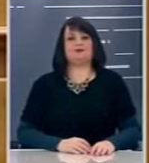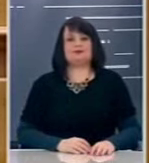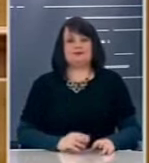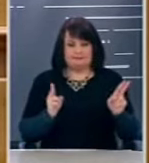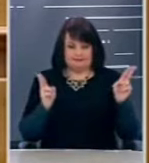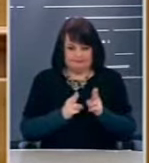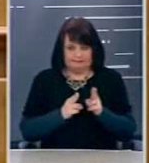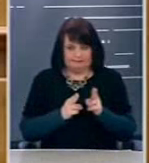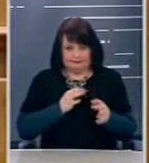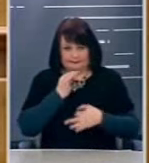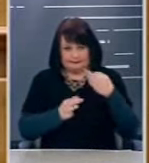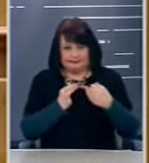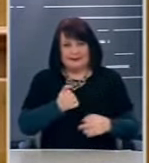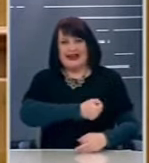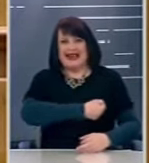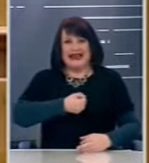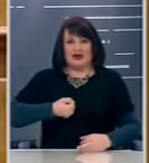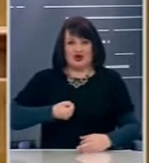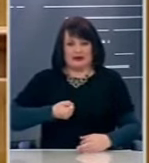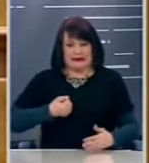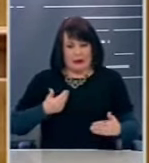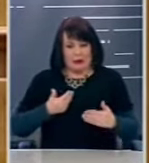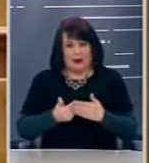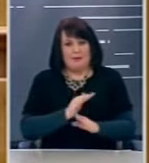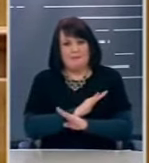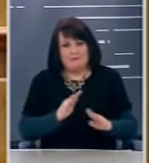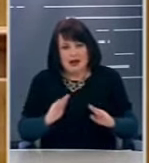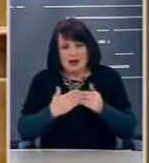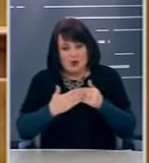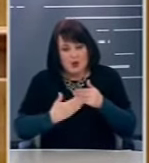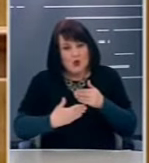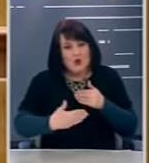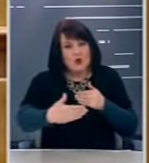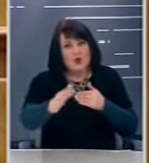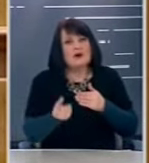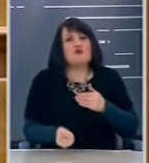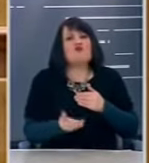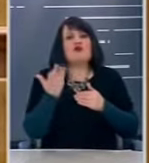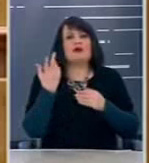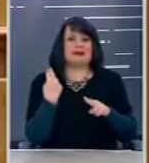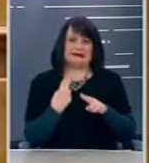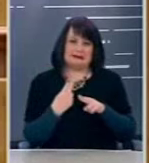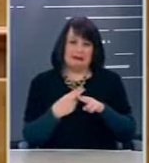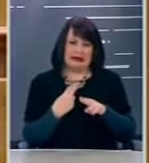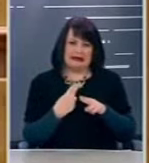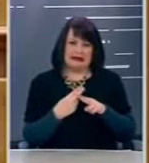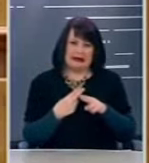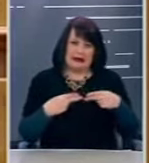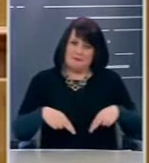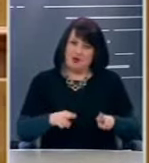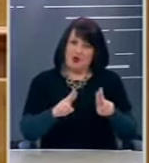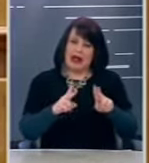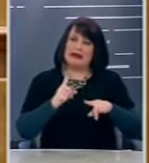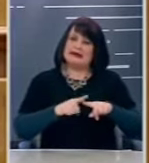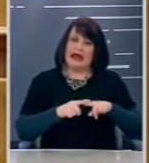λοιπόν, κλείνει ο κύκλος της λιτότητας και μπαίνουμε σε μια νέα περίοδο πολύ πιο σημαντική για την πορεία της χώρας στα επόμενα